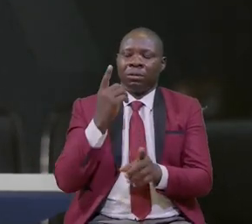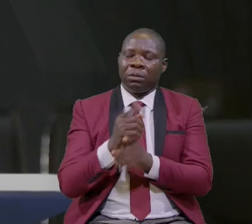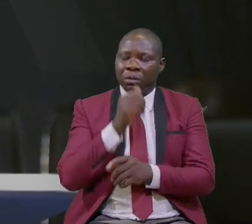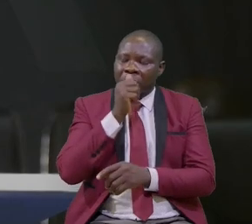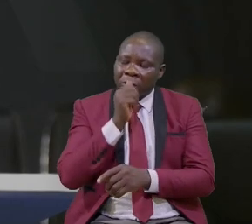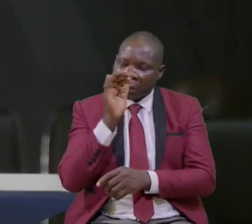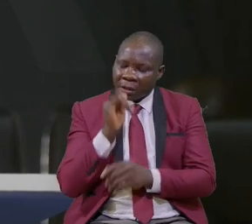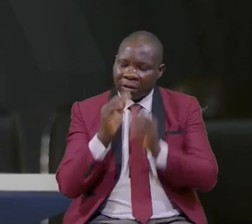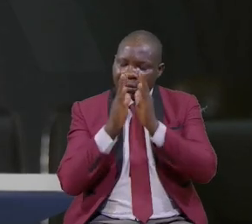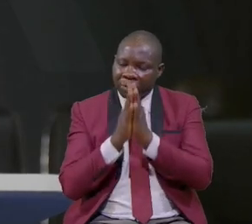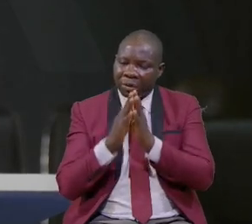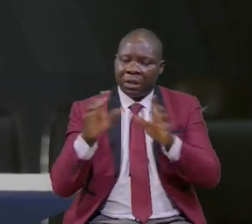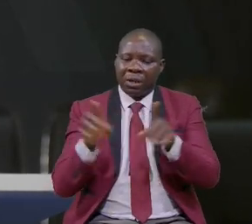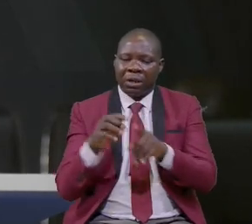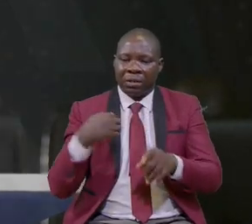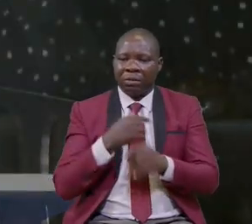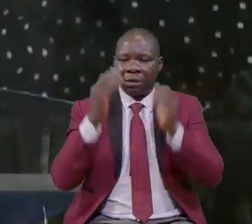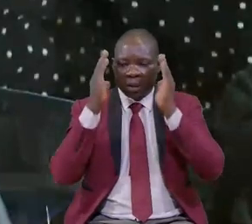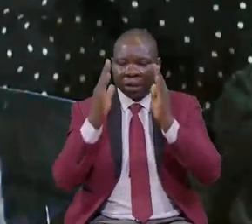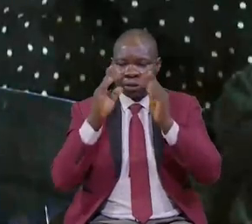Prie tranquillement.